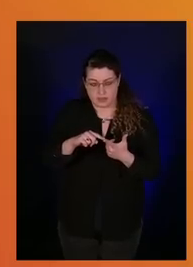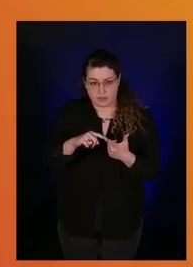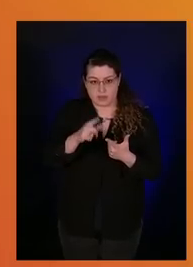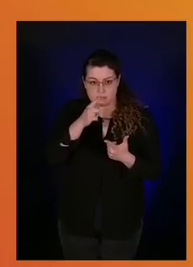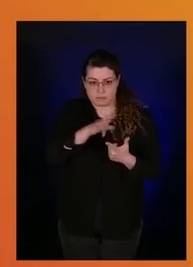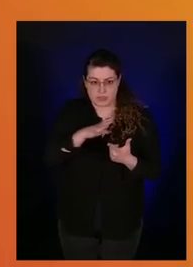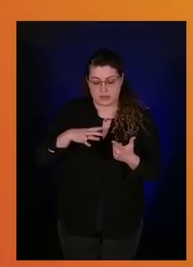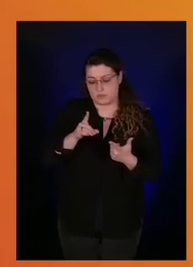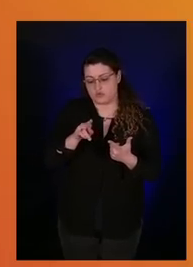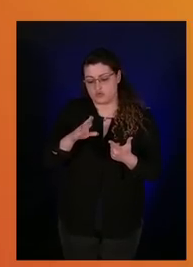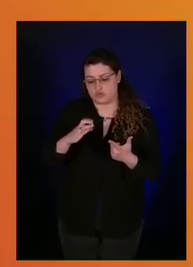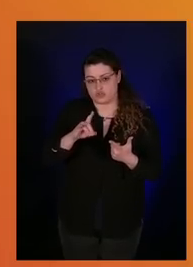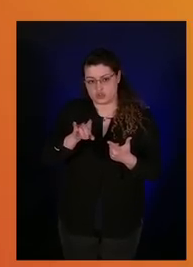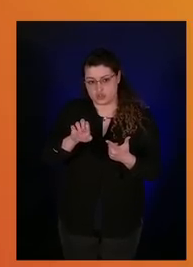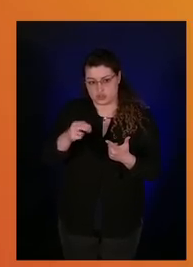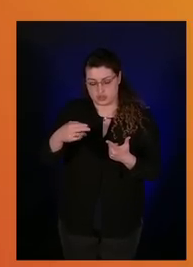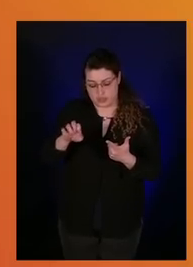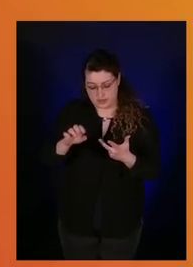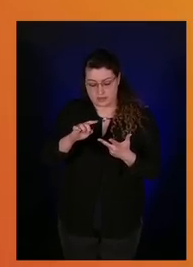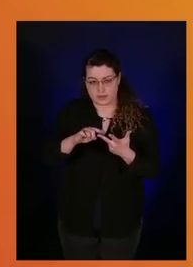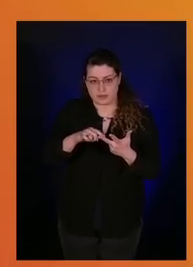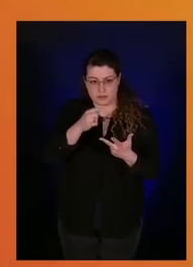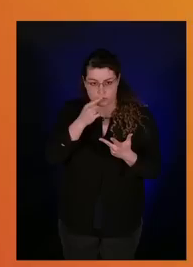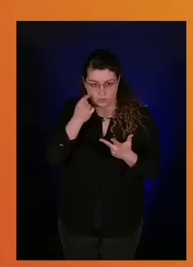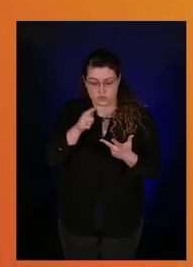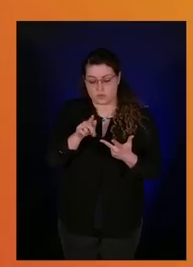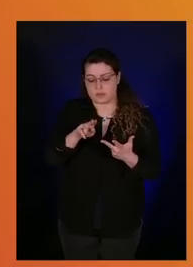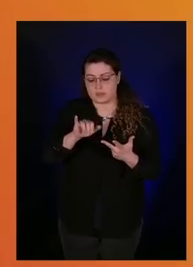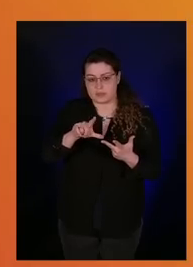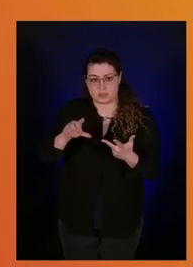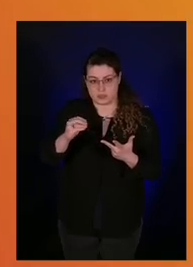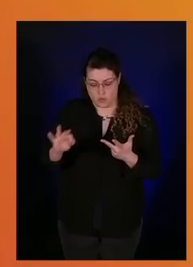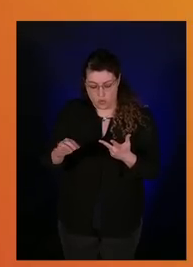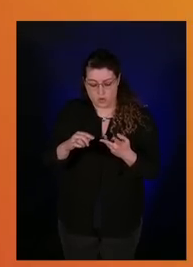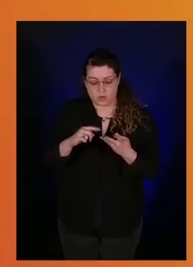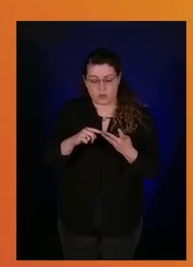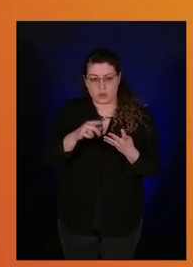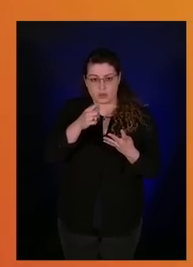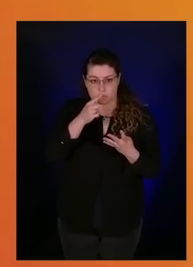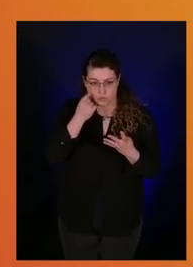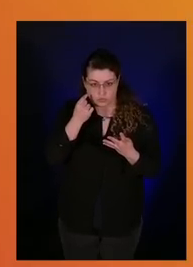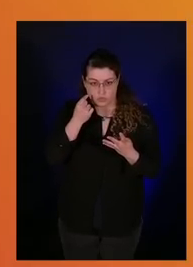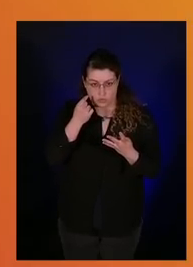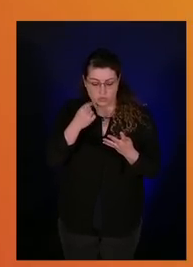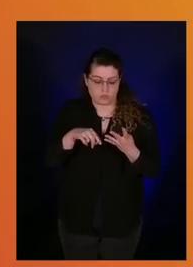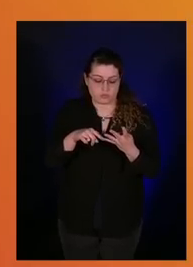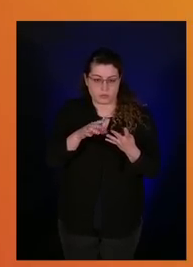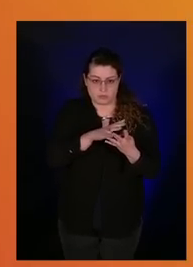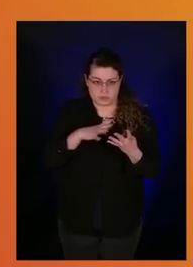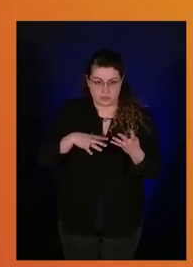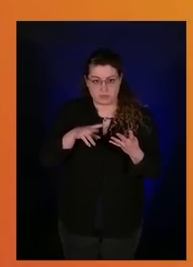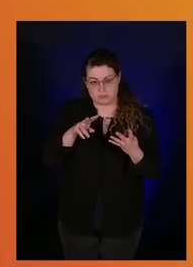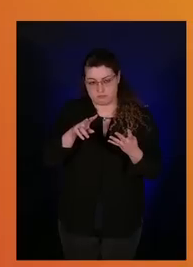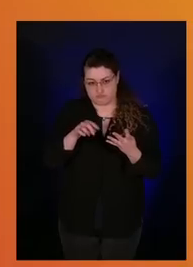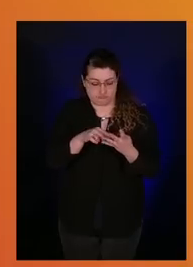Françoise, Guinaud Alain, Perrault Jean-François et enfin Véronèse